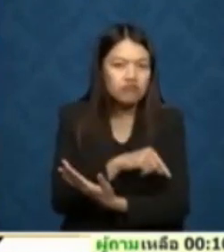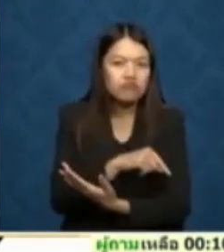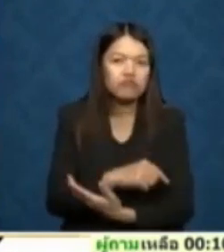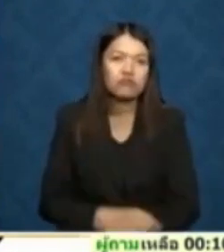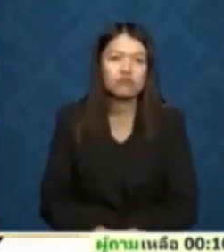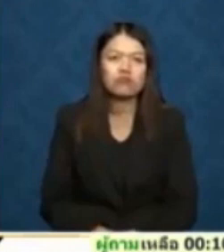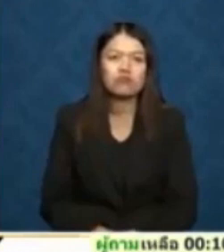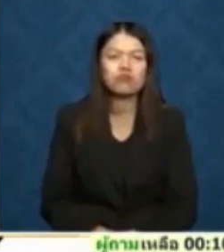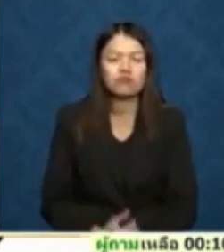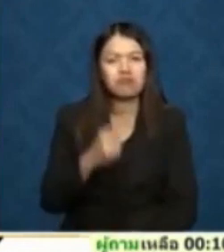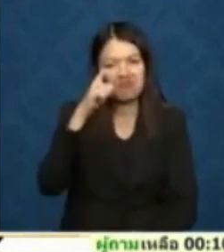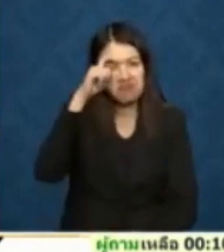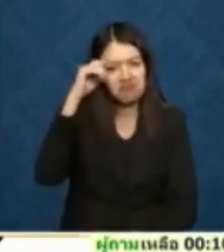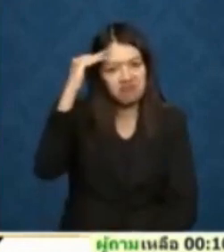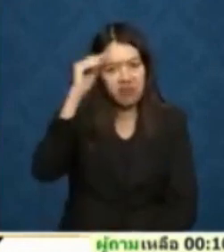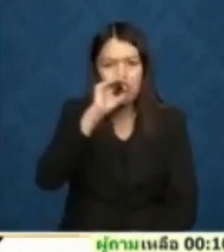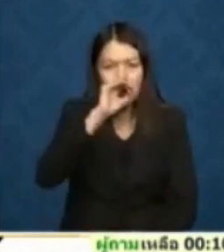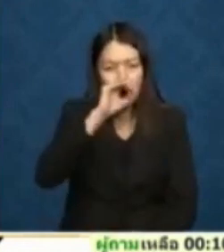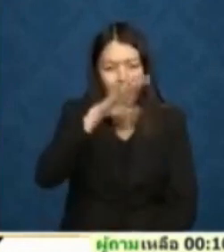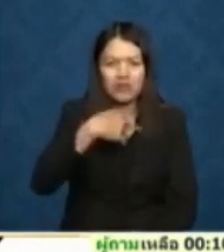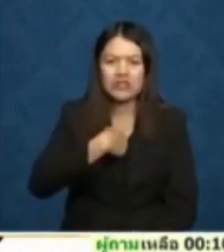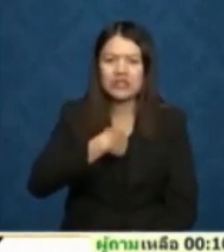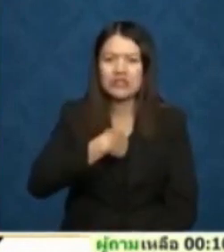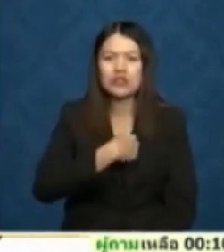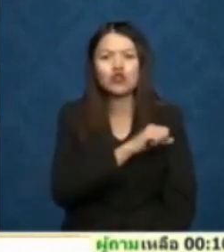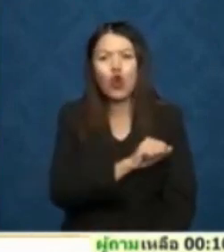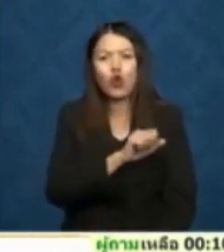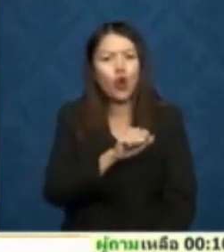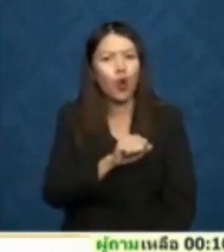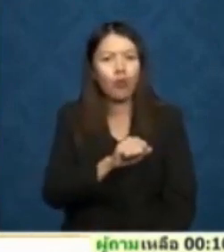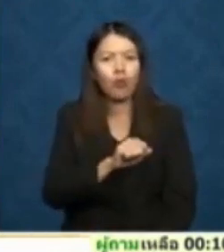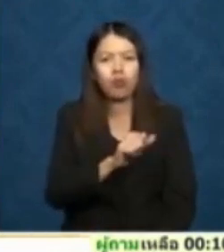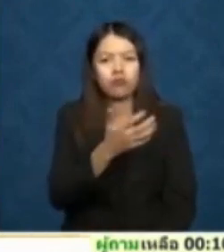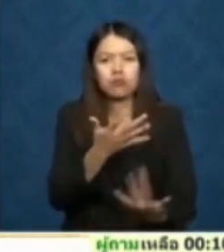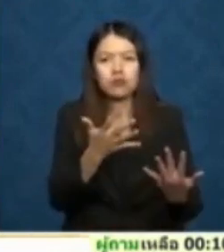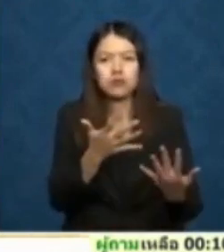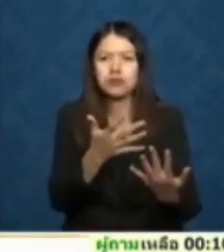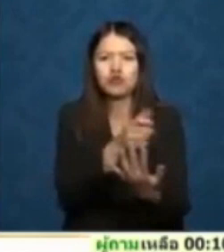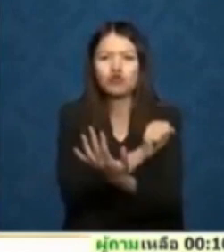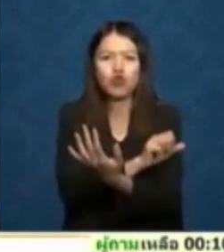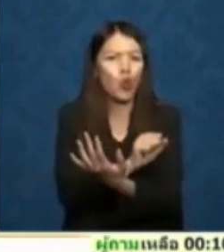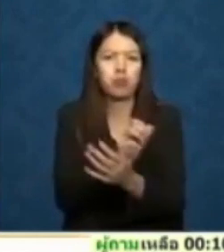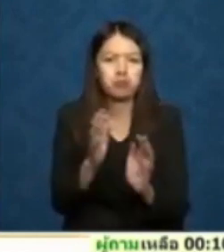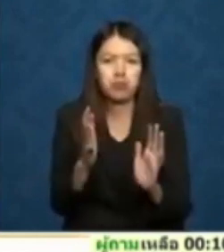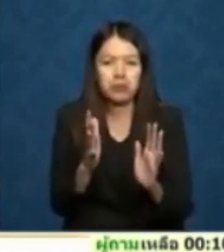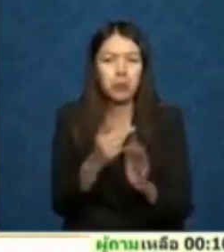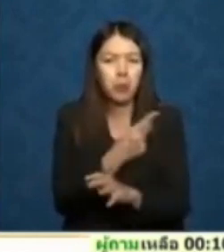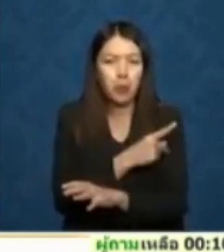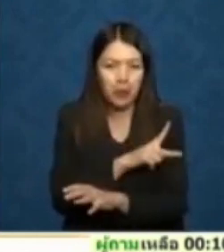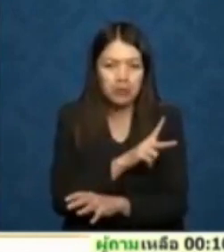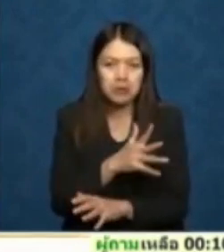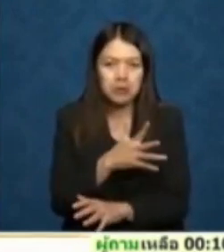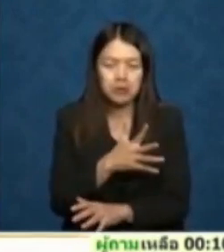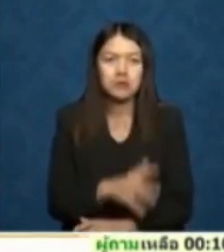ท่านก็พูดอยู่ว่าท่านไม่ได้มีผู้แทนราษฎรในพรรคการเมืองที่ท่านสังกัดอยู่เลยในจังหวั